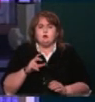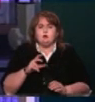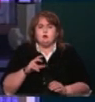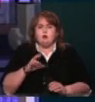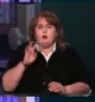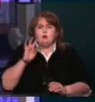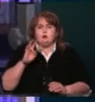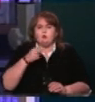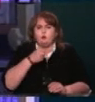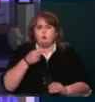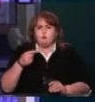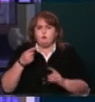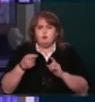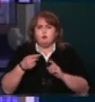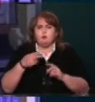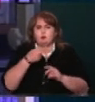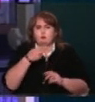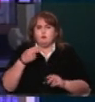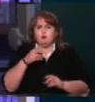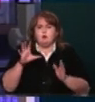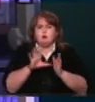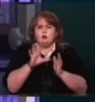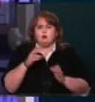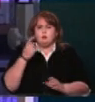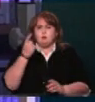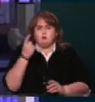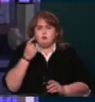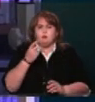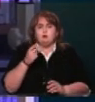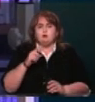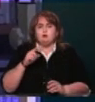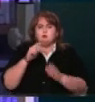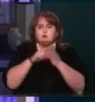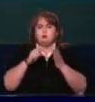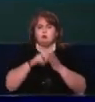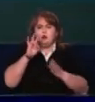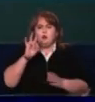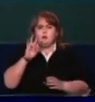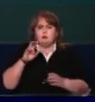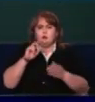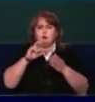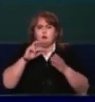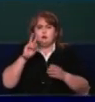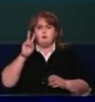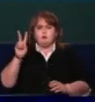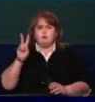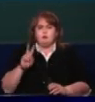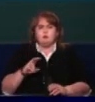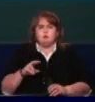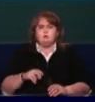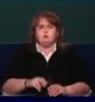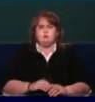уровня будет равна энергия первого разделить на n квадрат. Нам эти выкладки будут еще нужны.